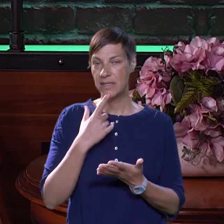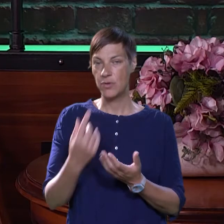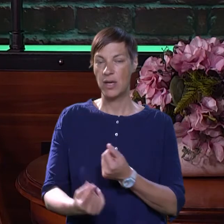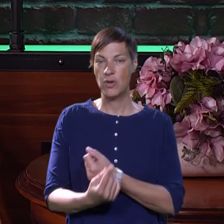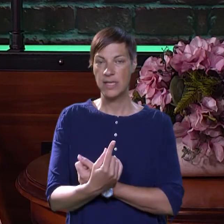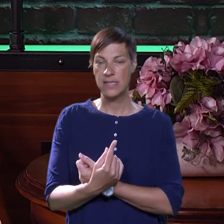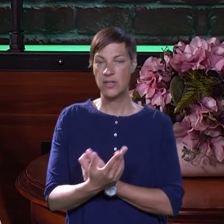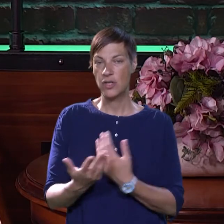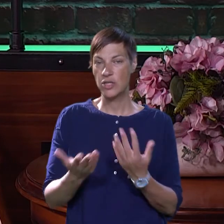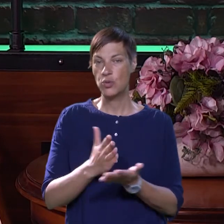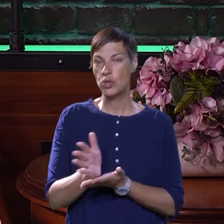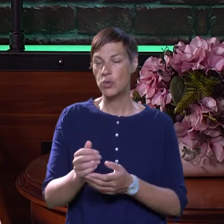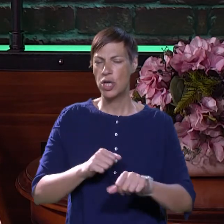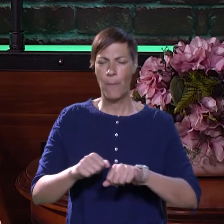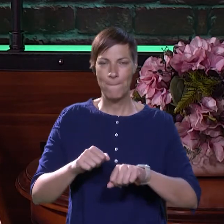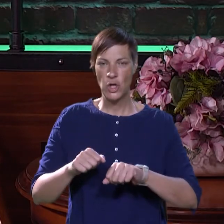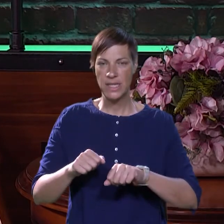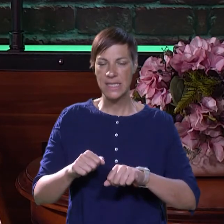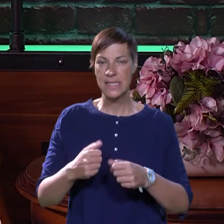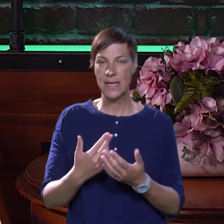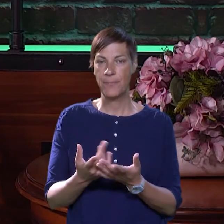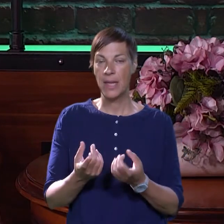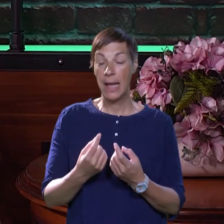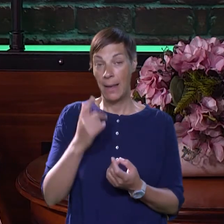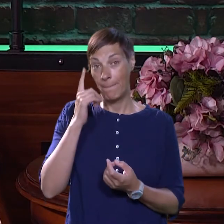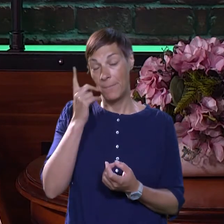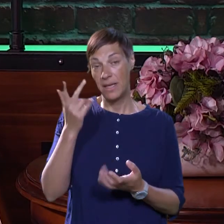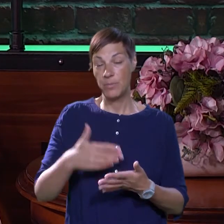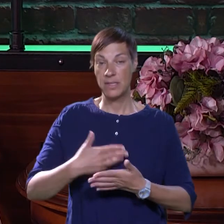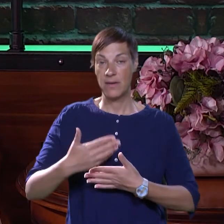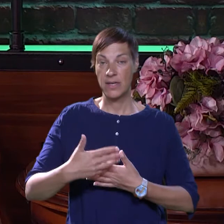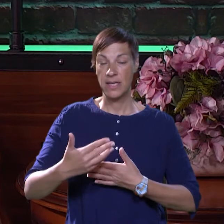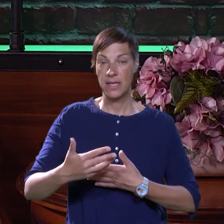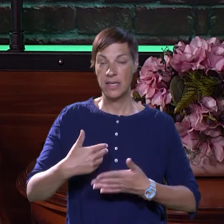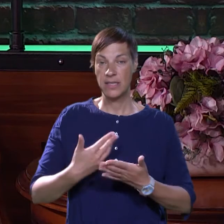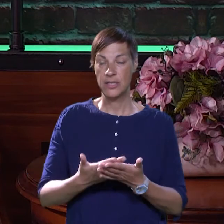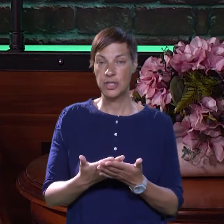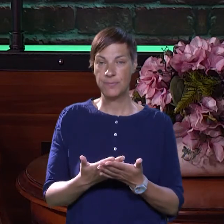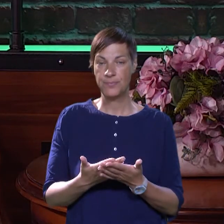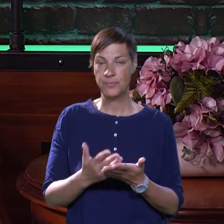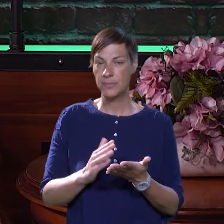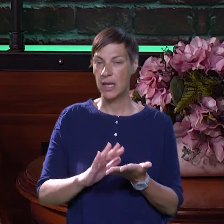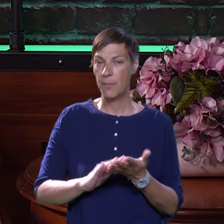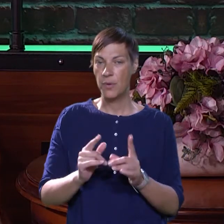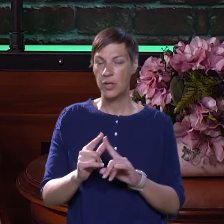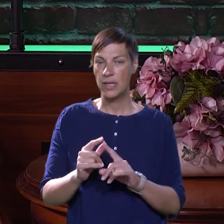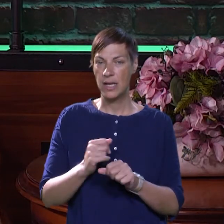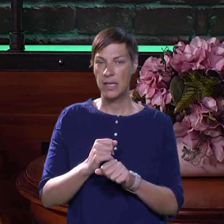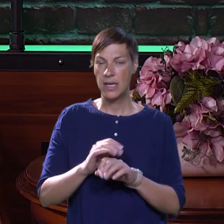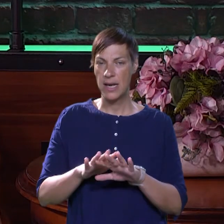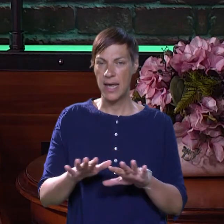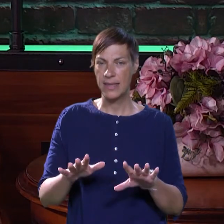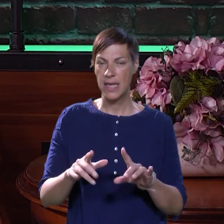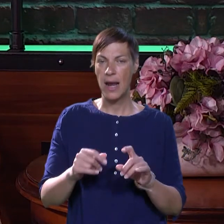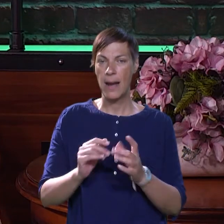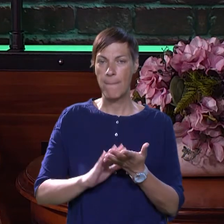se događa, recimo, ako je u slučaju potres. Ali pretpostavka će ići i taj nekakav model, on se zove radijalni